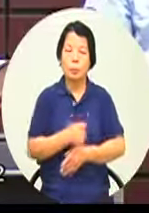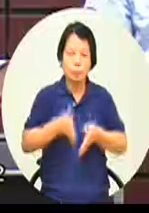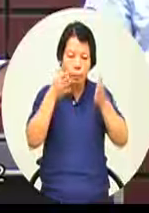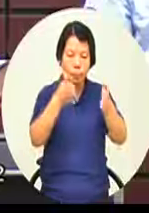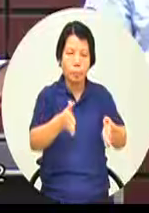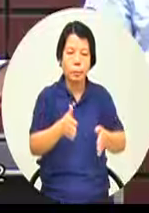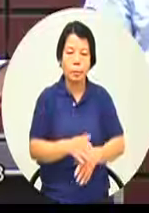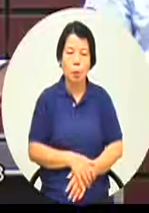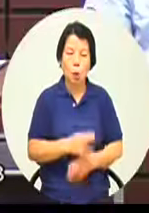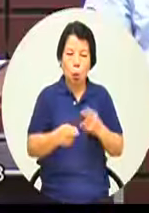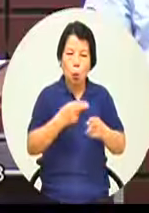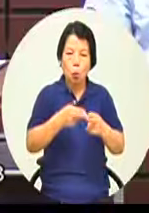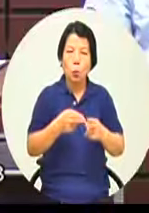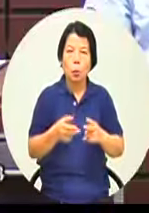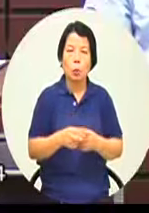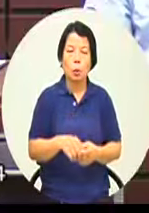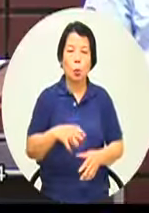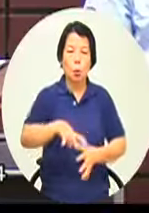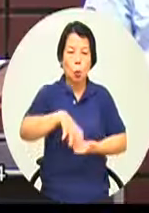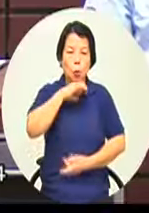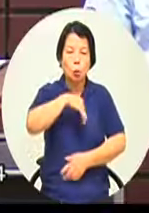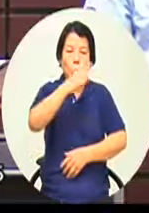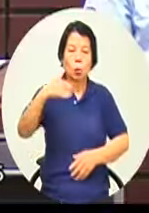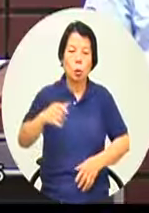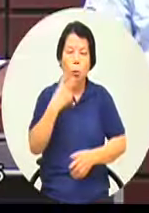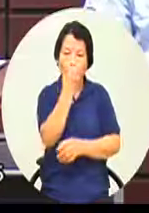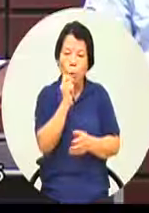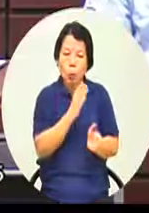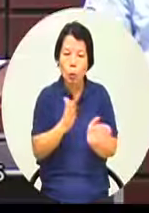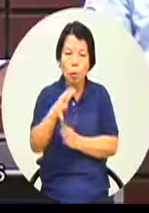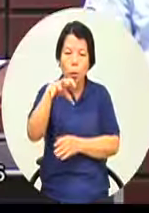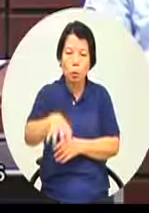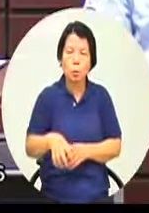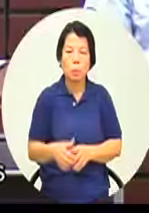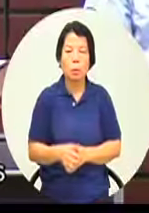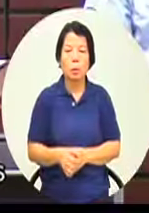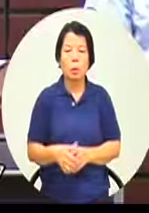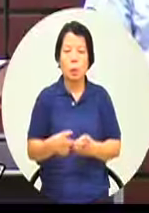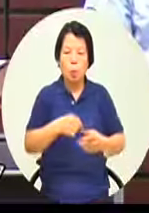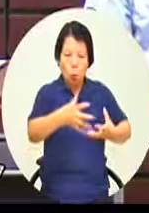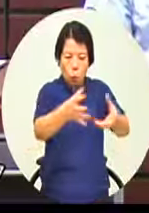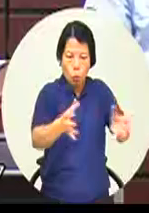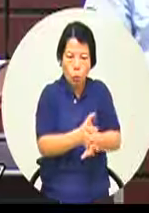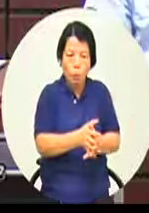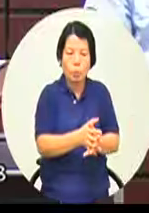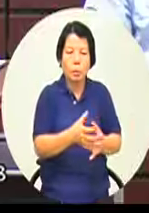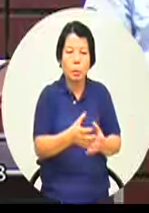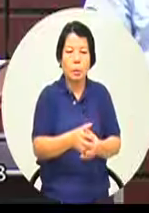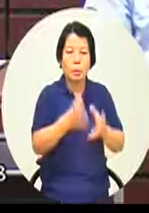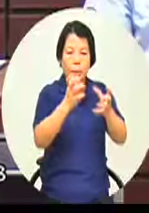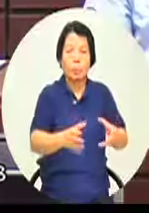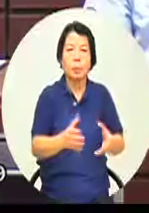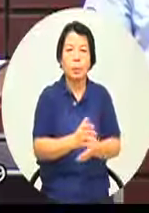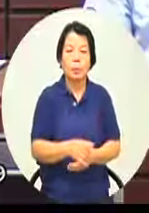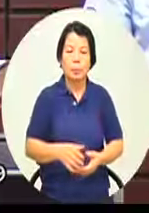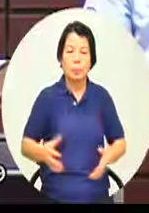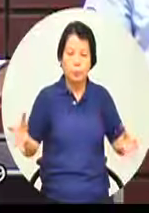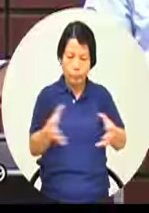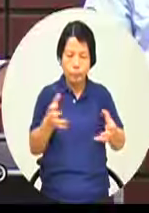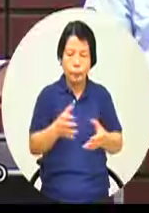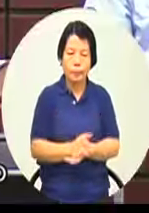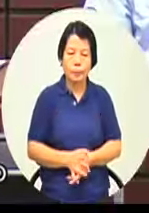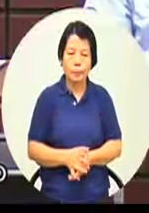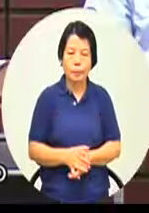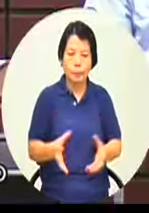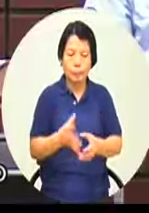个如何跟我们寿山国家公园管理处也好，我们在那里整个一个团体也好，我们一定呢要积极来